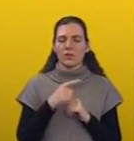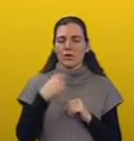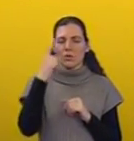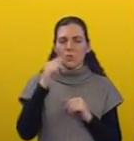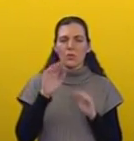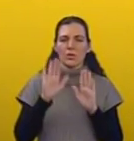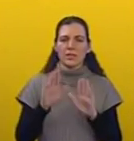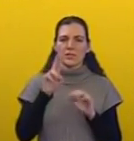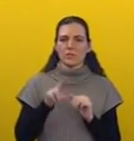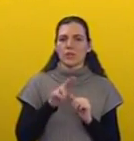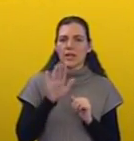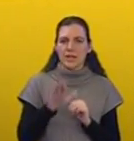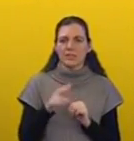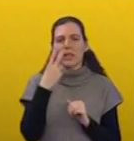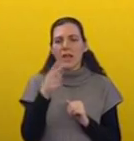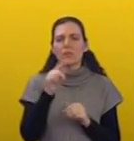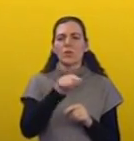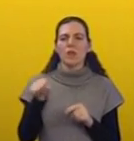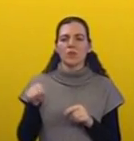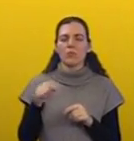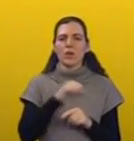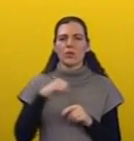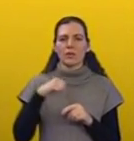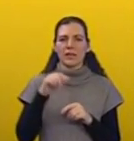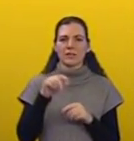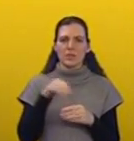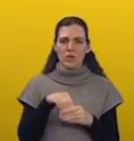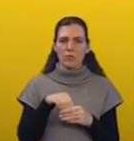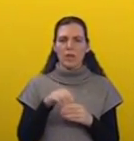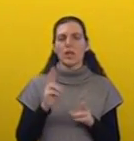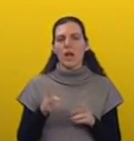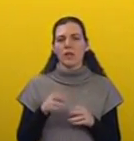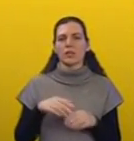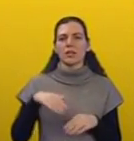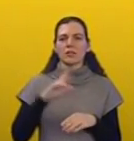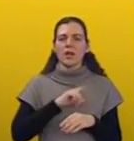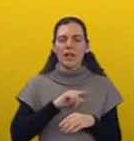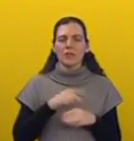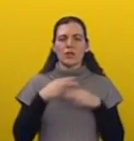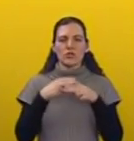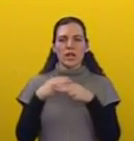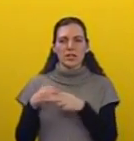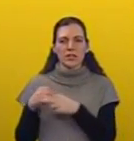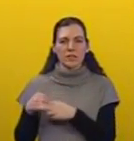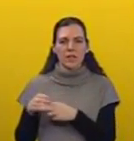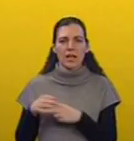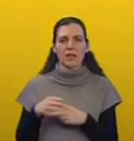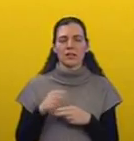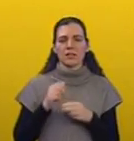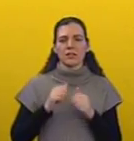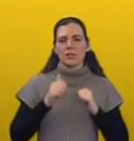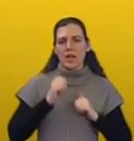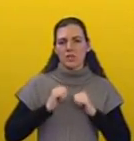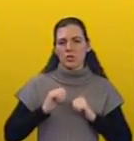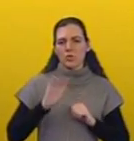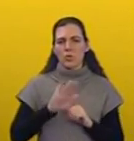kényszerültek. A megváltó szenvedéseit látni olyan gyerekek, asszonyok és férfiak meggyötört és rémült arcán is, akik a háborúk és az erőszak